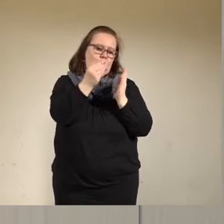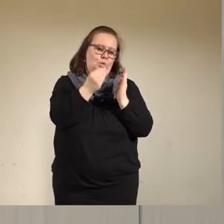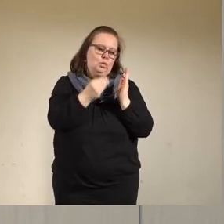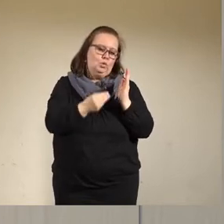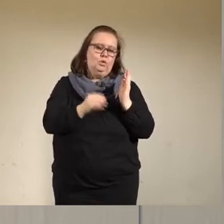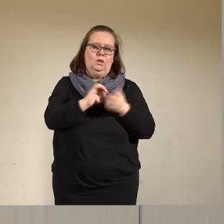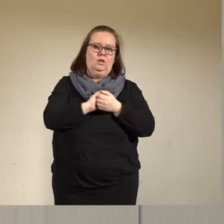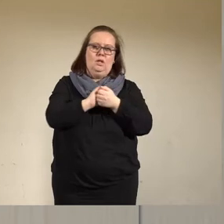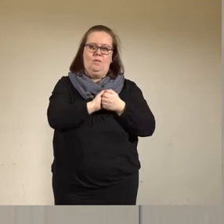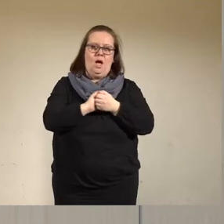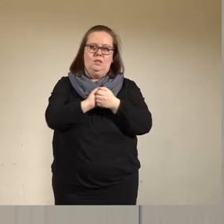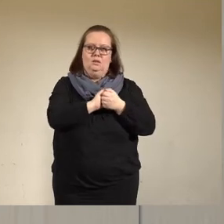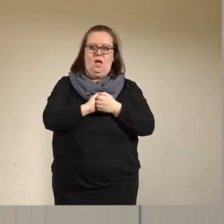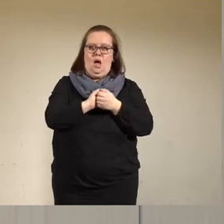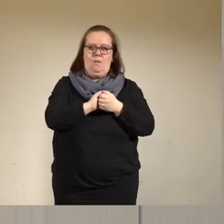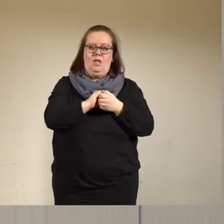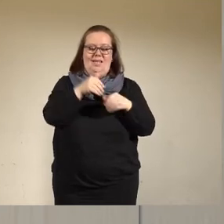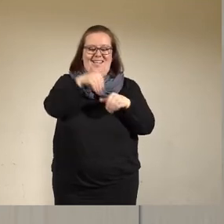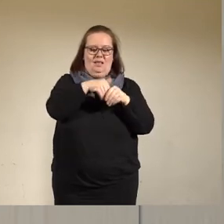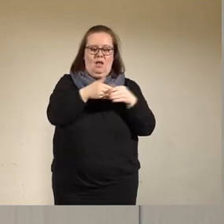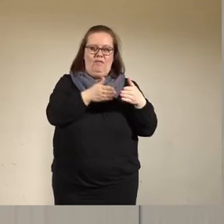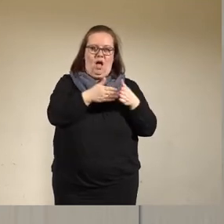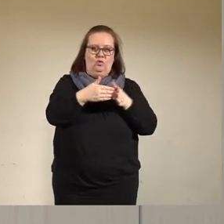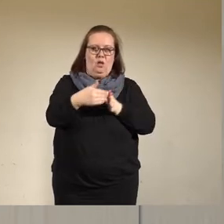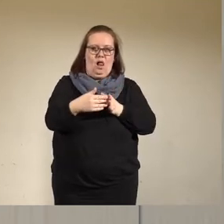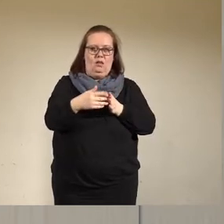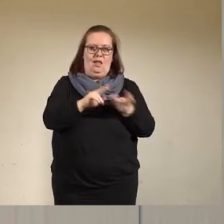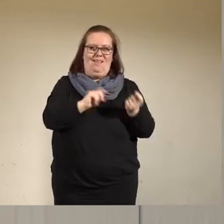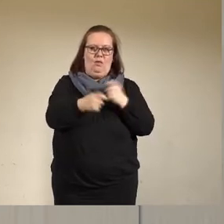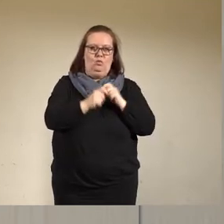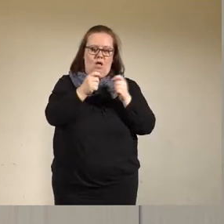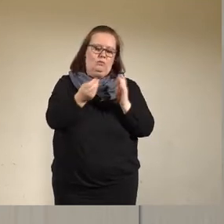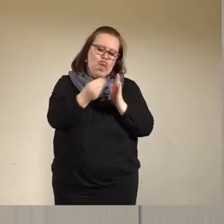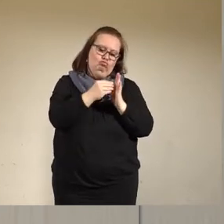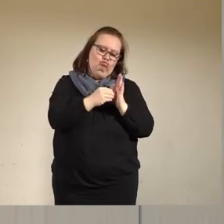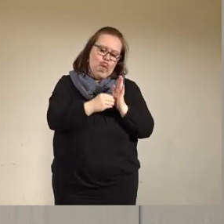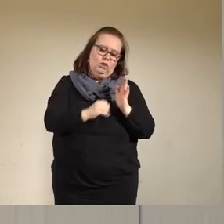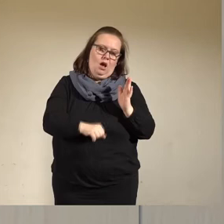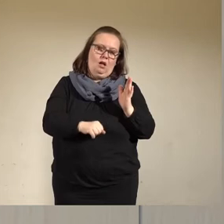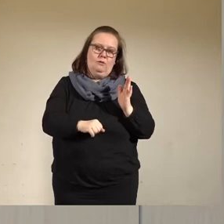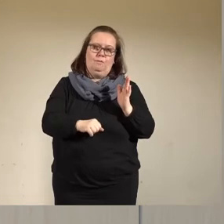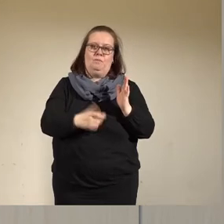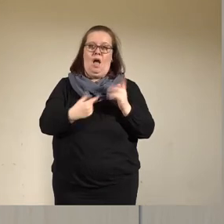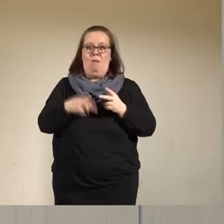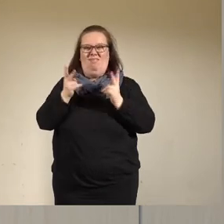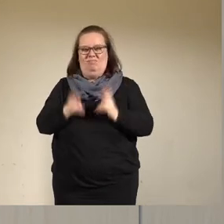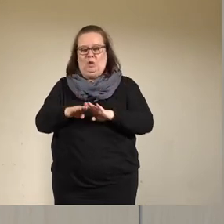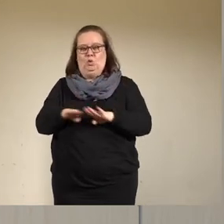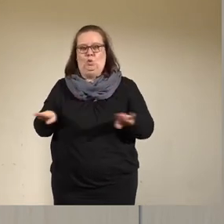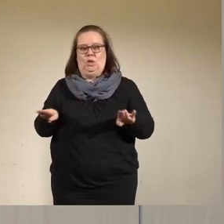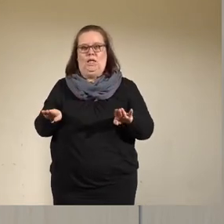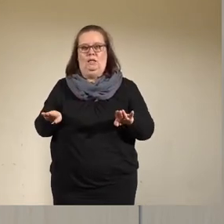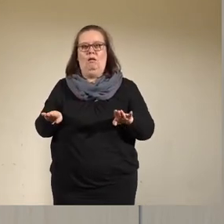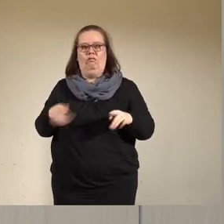in den gemeinsamen interfraktionellen Änderungsantrag hineinschreiben. Über eine solide Finanzierung haben sie sich